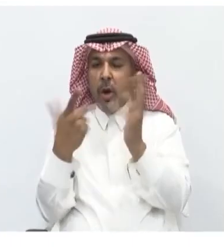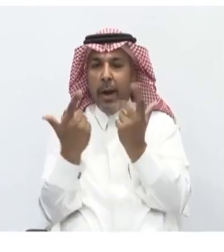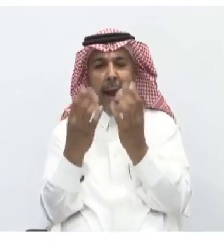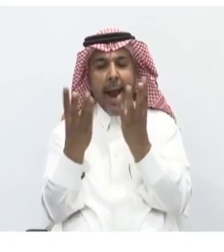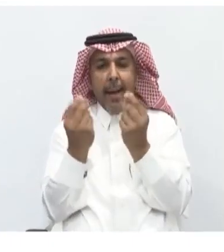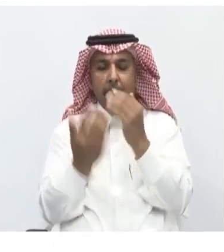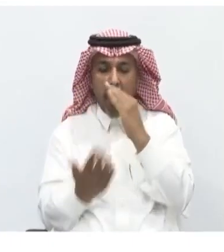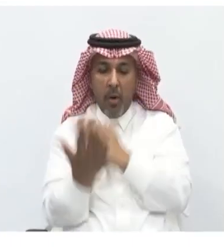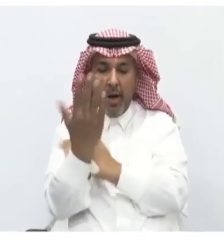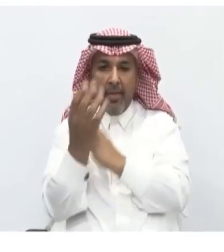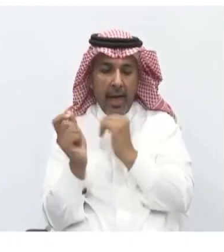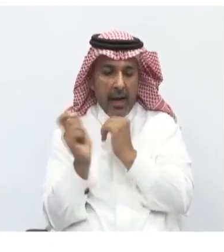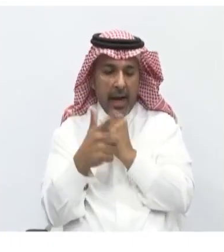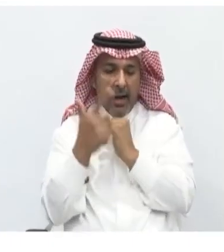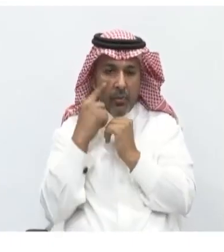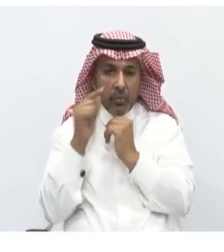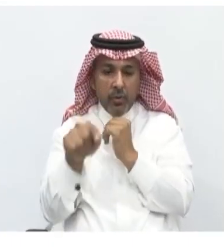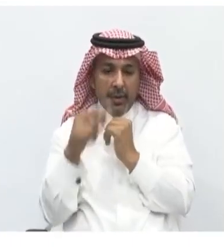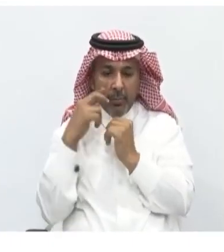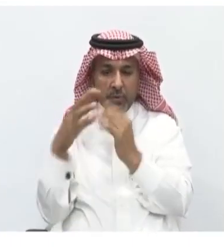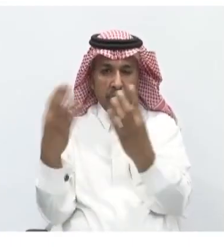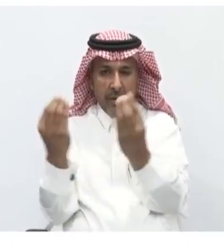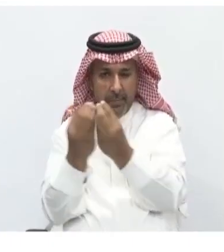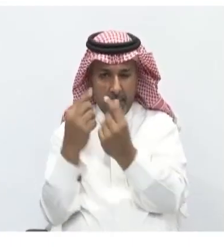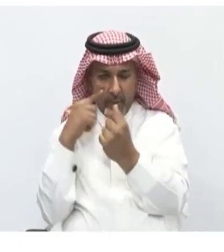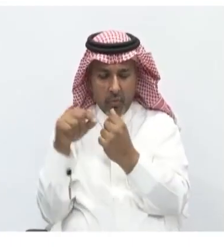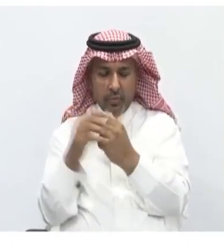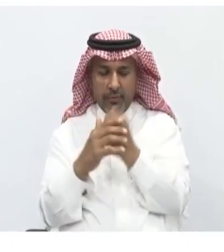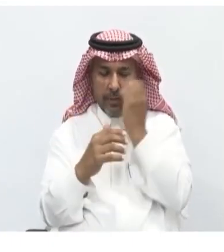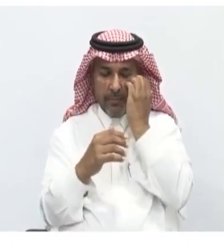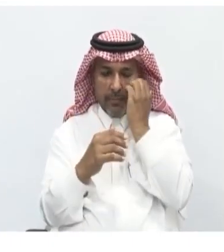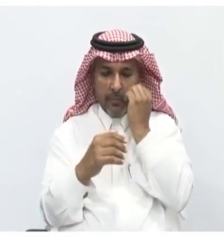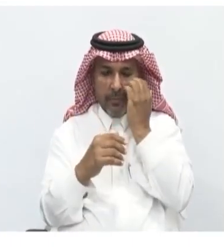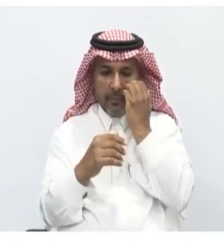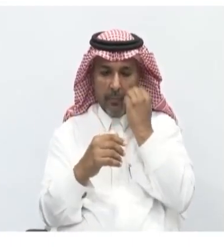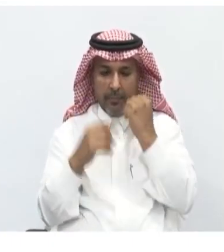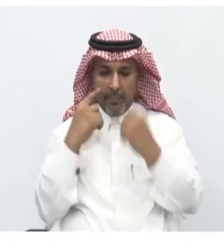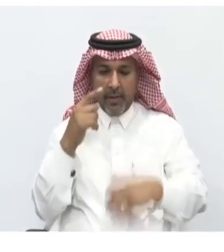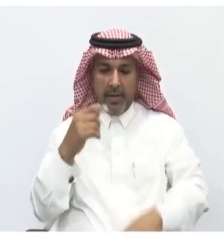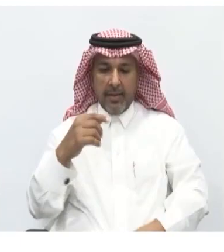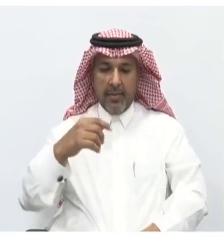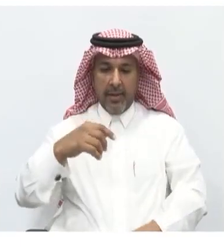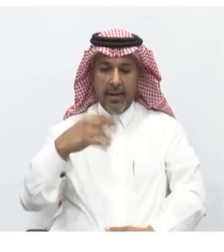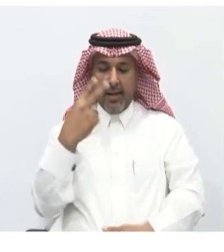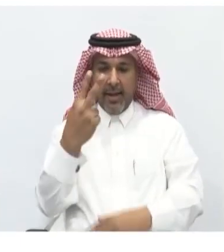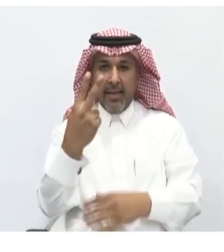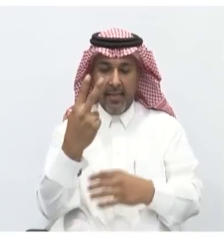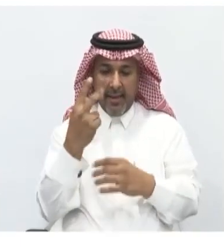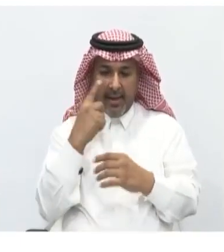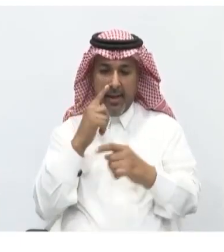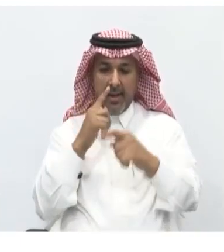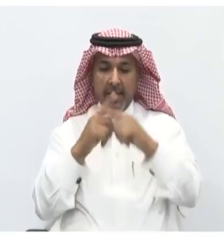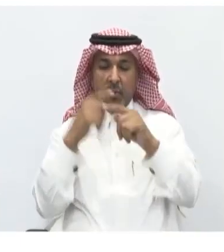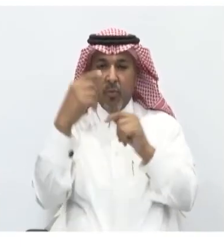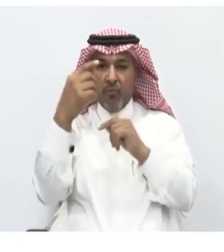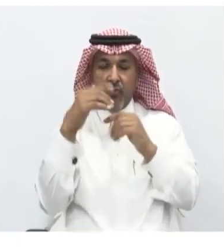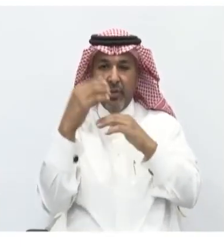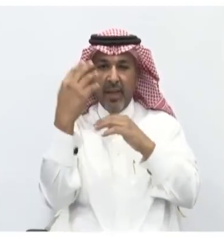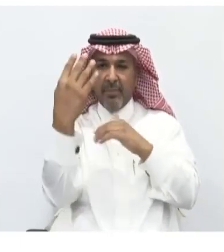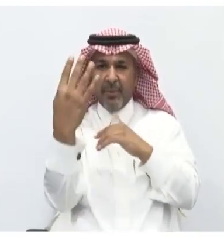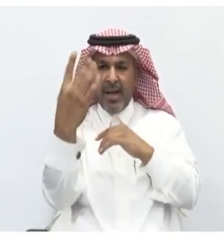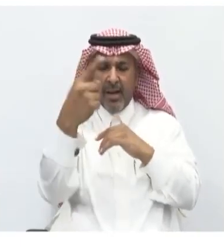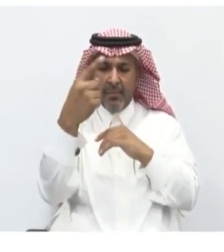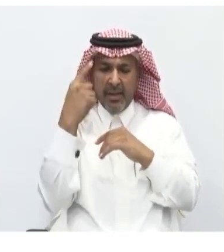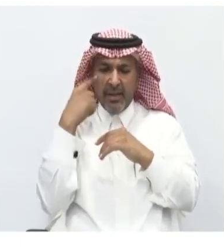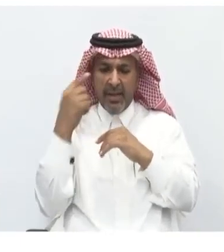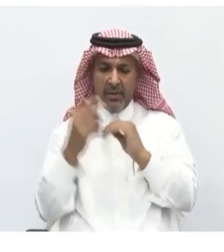بالنيتروجين 14 على واحد هنا طبعا لنضع اقواس حتى يتبين لنا هنا